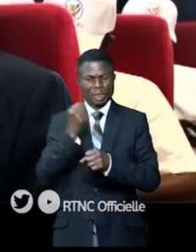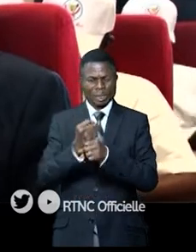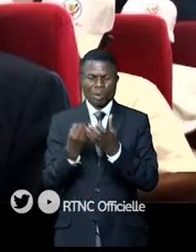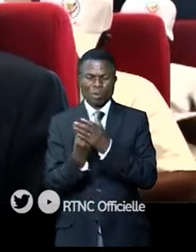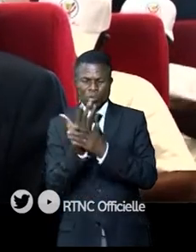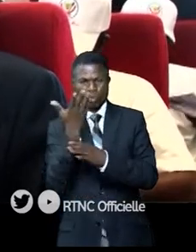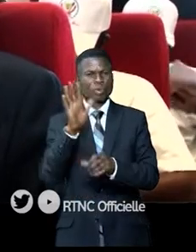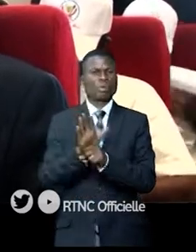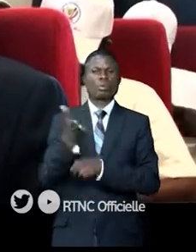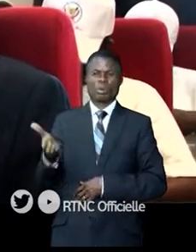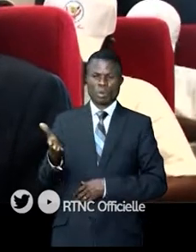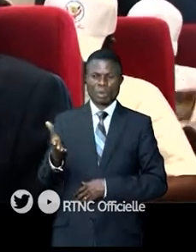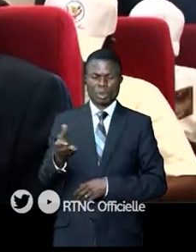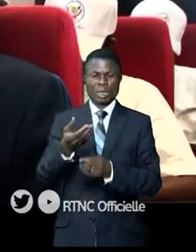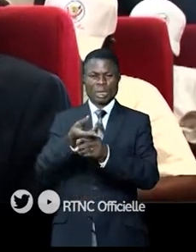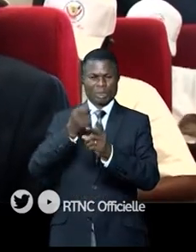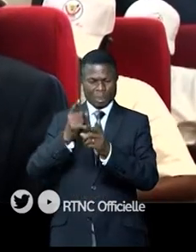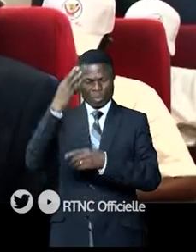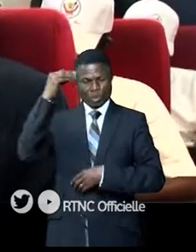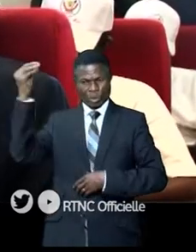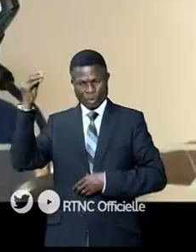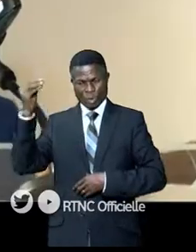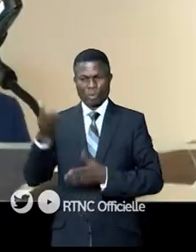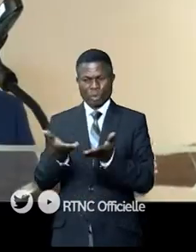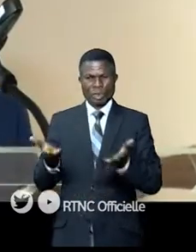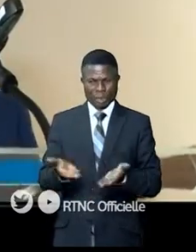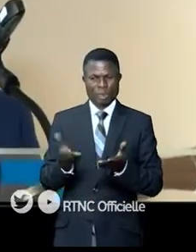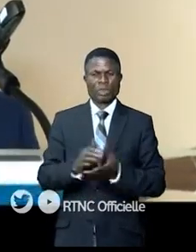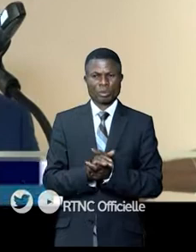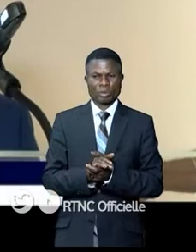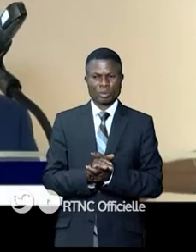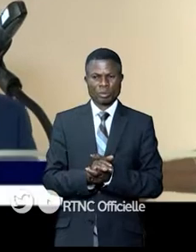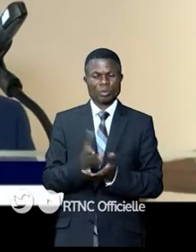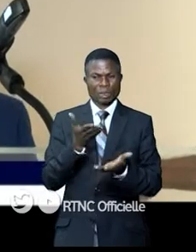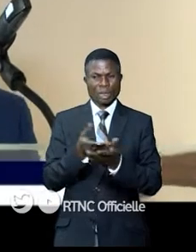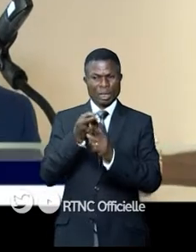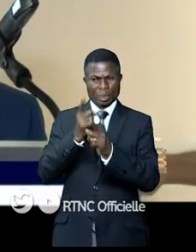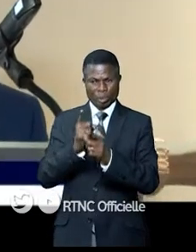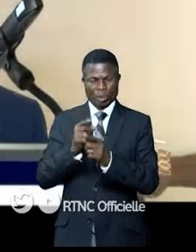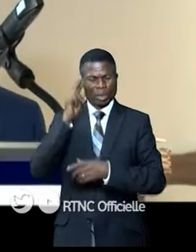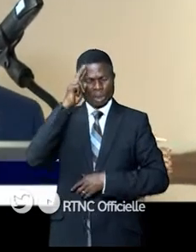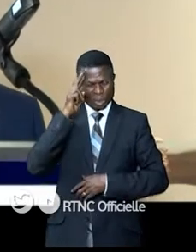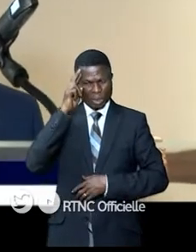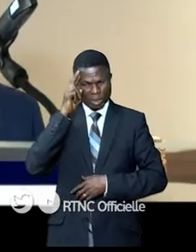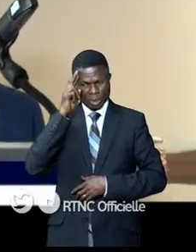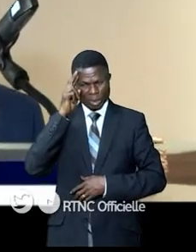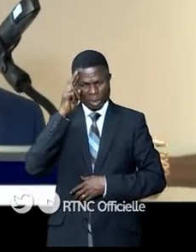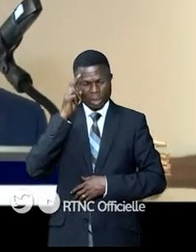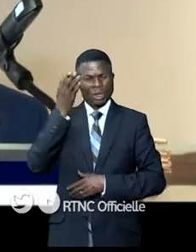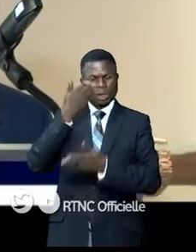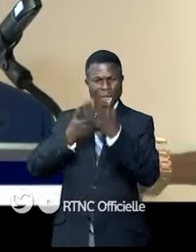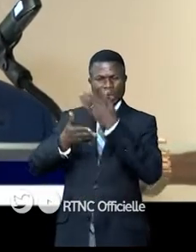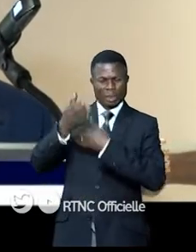collective, fruit de l'expertise du CADI. Il est issu des réflexions, des